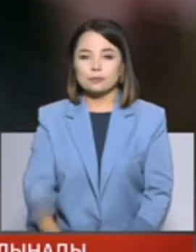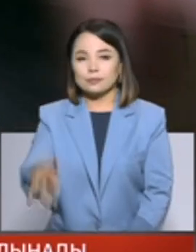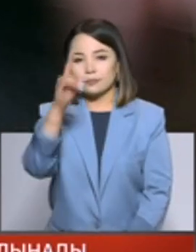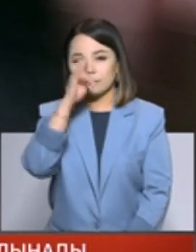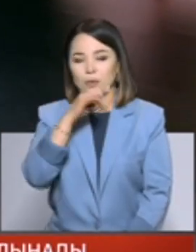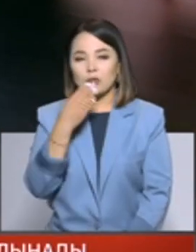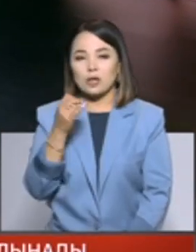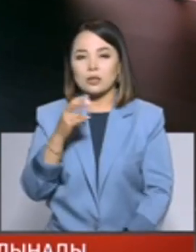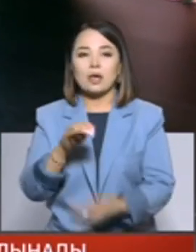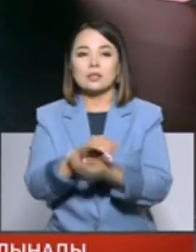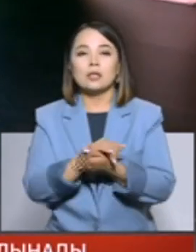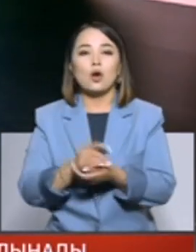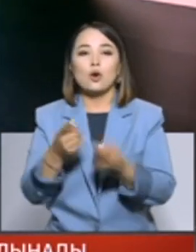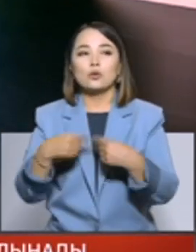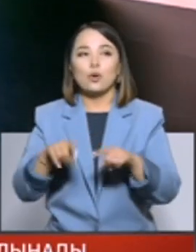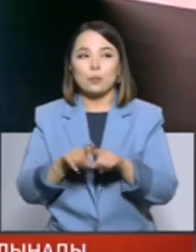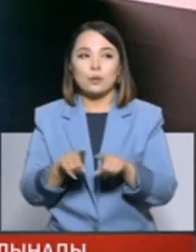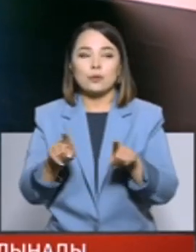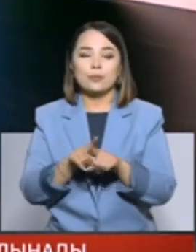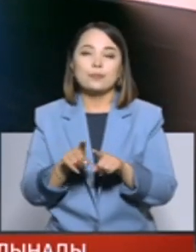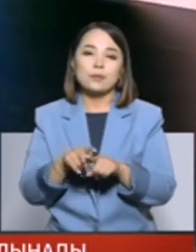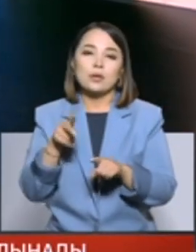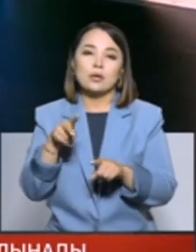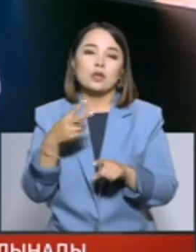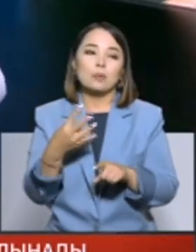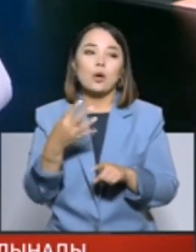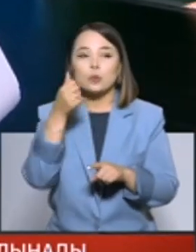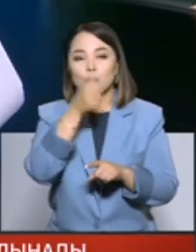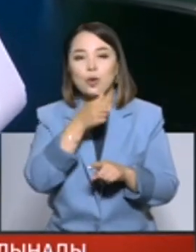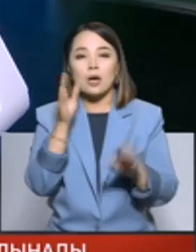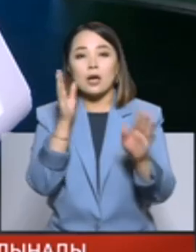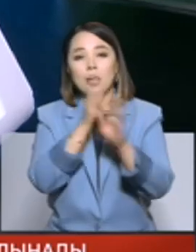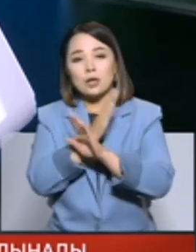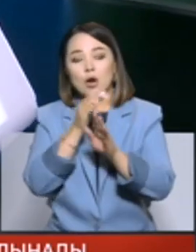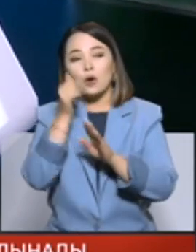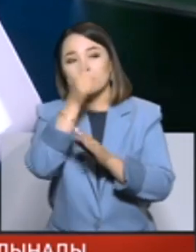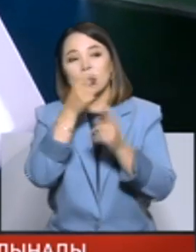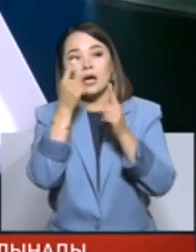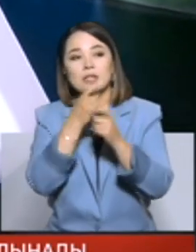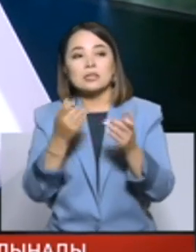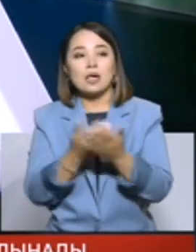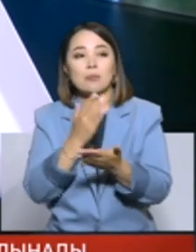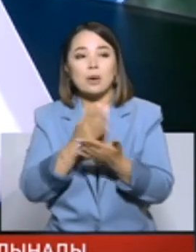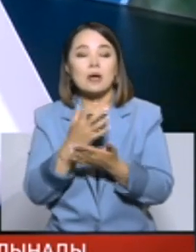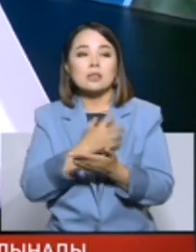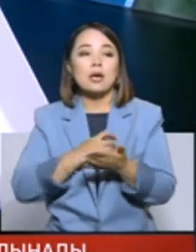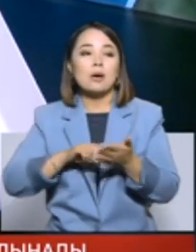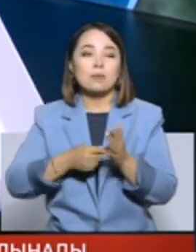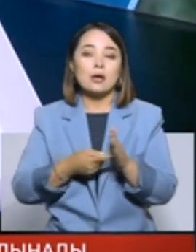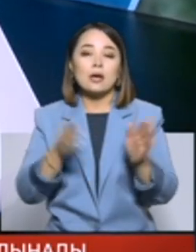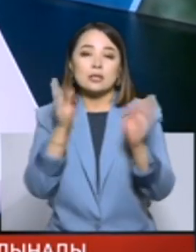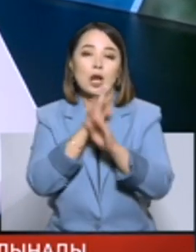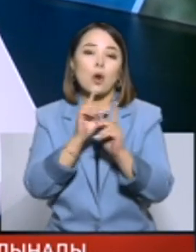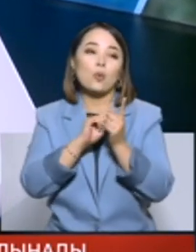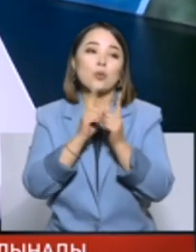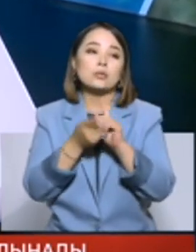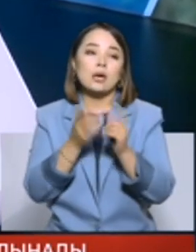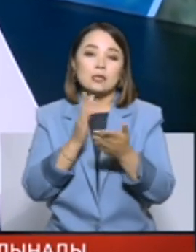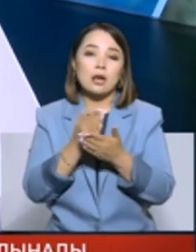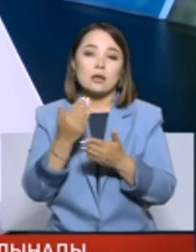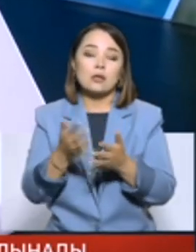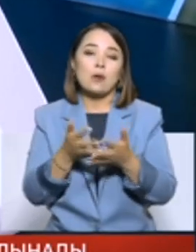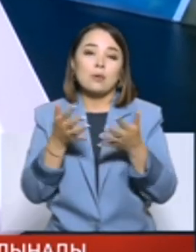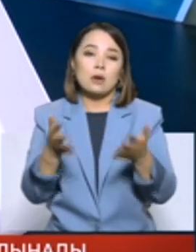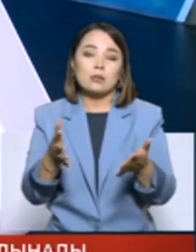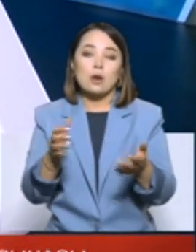Қазақстан Шанхай ынтымақтастық ұйымында 2024 жылды экология жылы деп жариялады. Негізгі мақсат климаттың өзгеруі. Белең